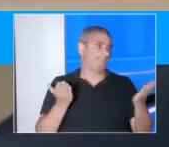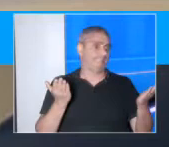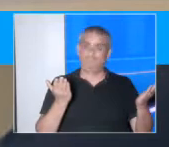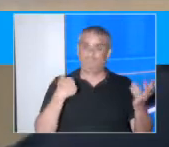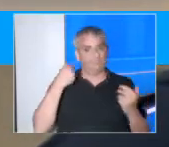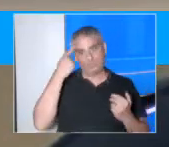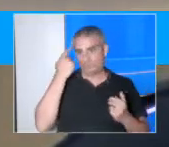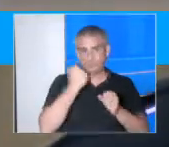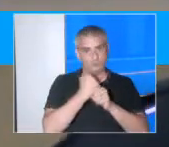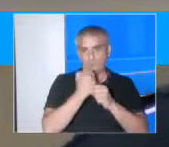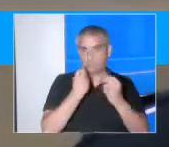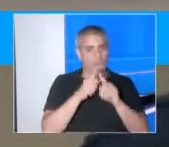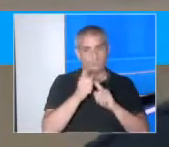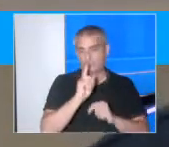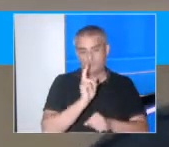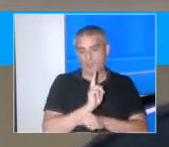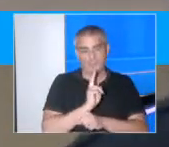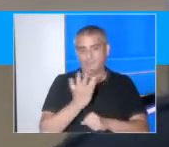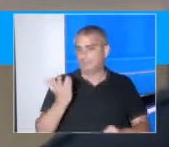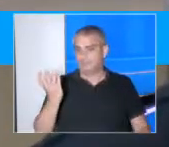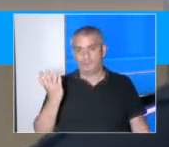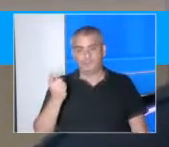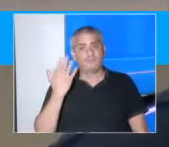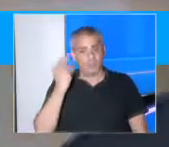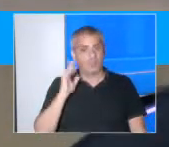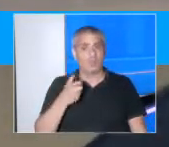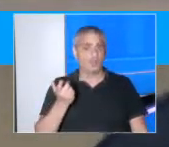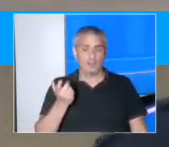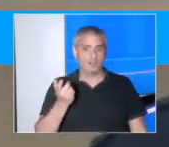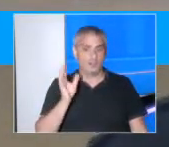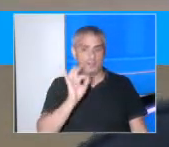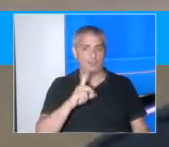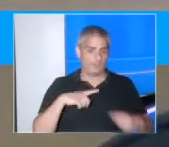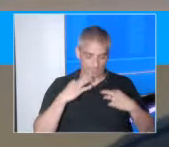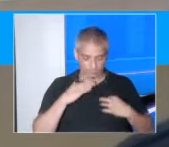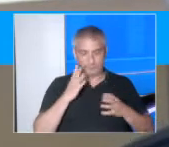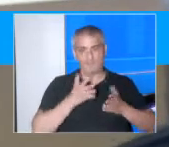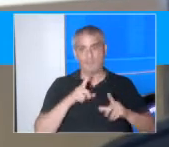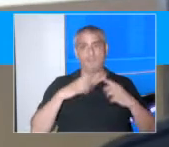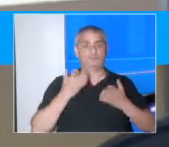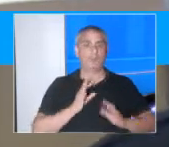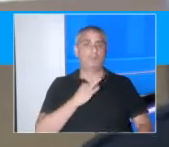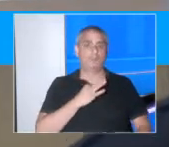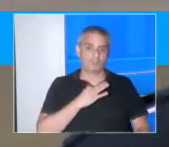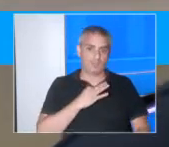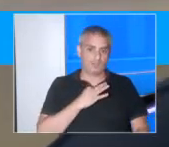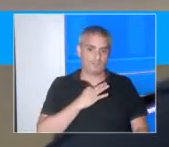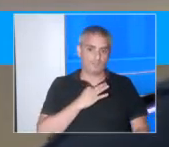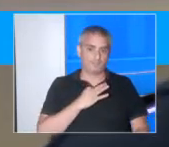ולא חשבתי שהוא יעשה דבר כזה, ולא נזהרתי. וזה היה יכול לפגוע בחיים שלי ובחיים של הבן שלי, ו...